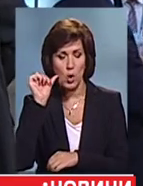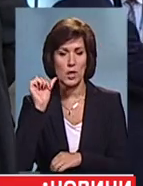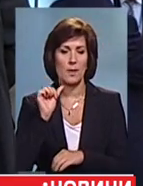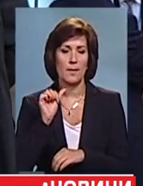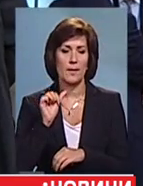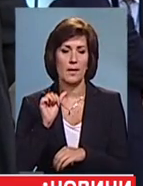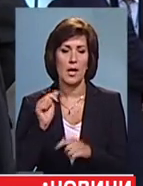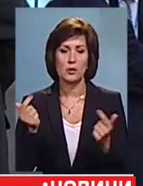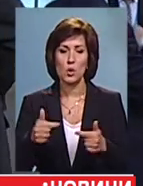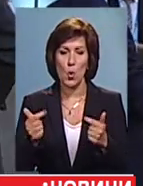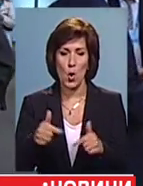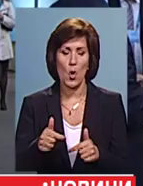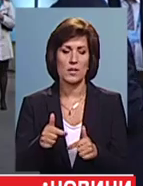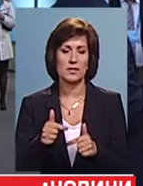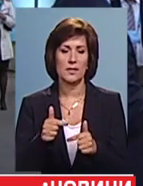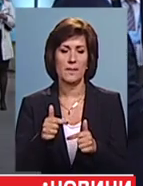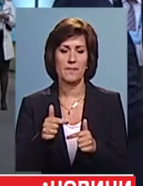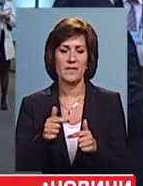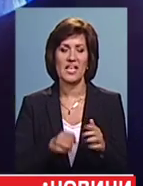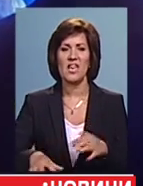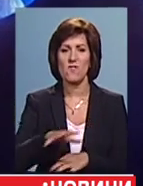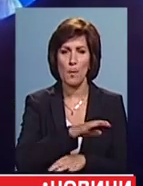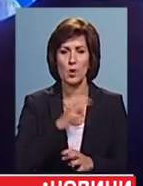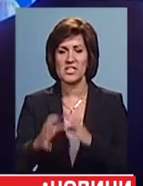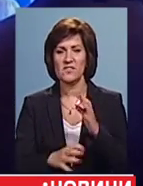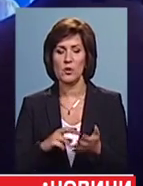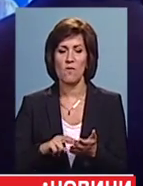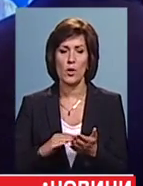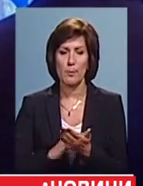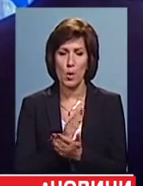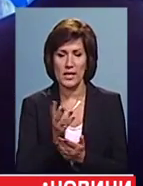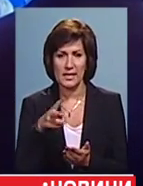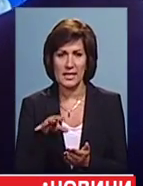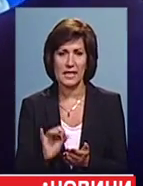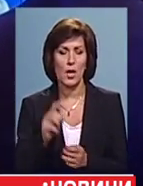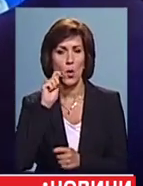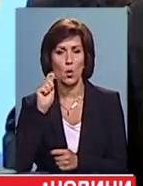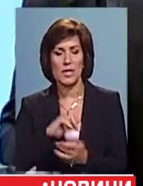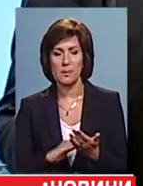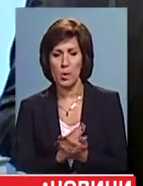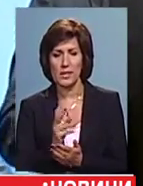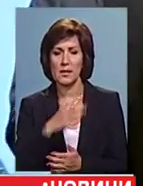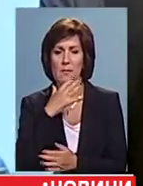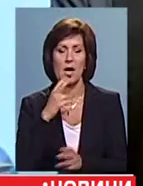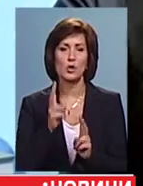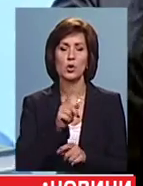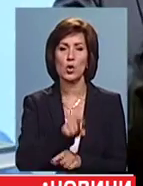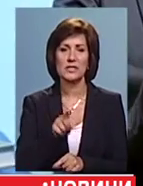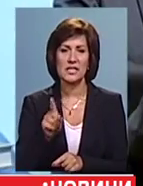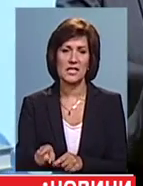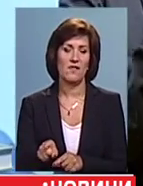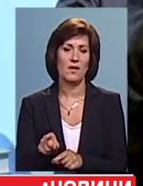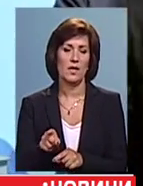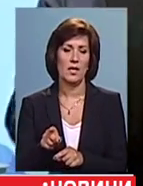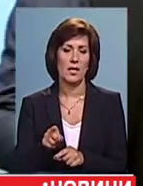серед цих гостей, ну, такі от важковаговики європейської та світової політики, і української політики теж, багато хто з них з